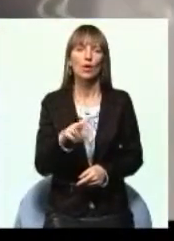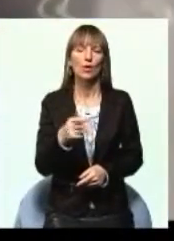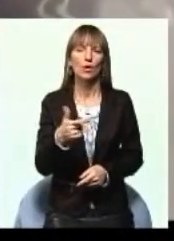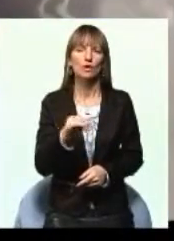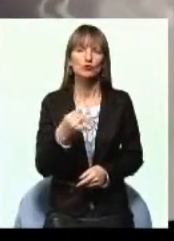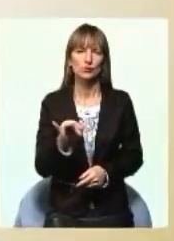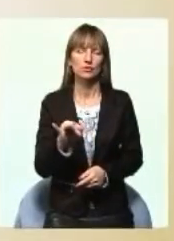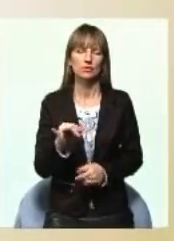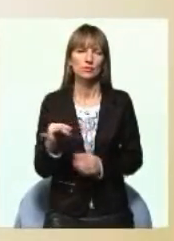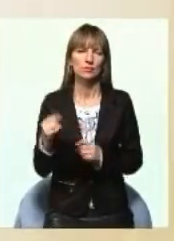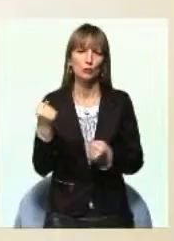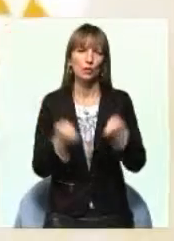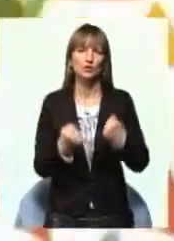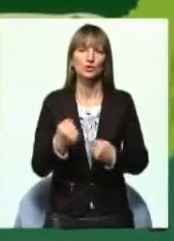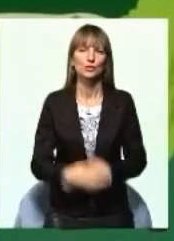транспорт.